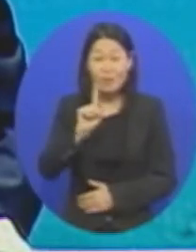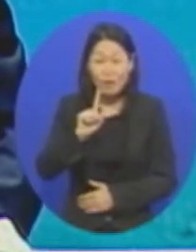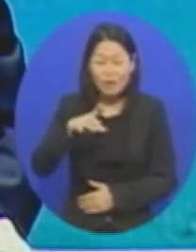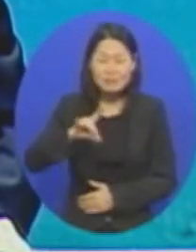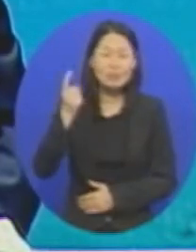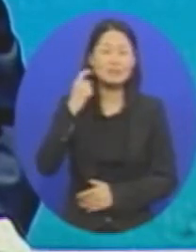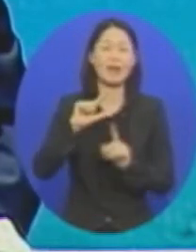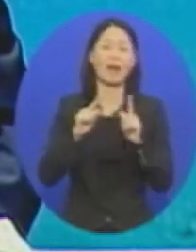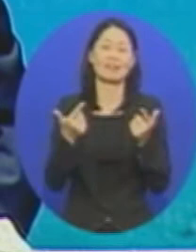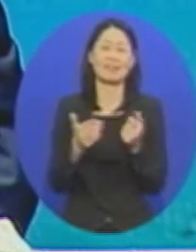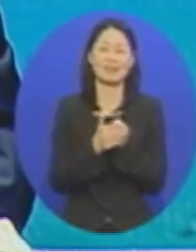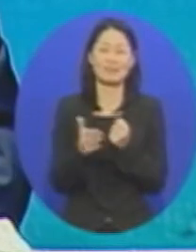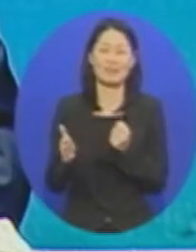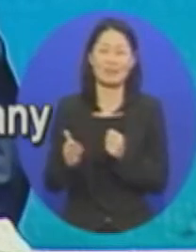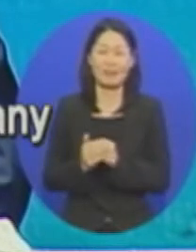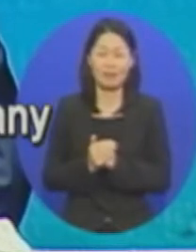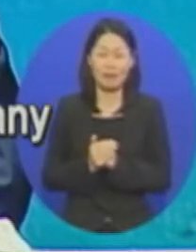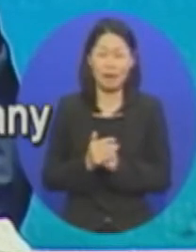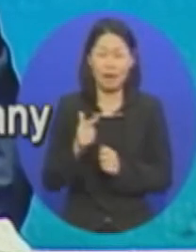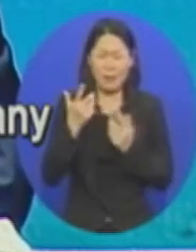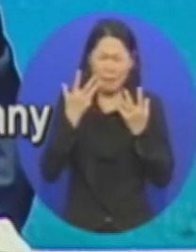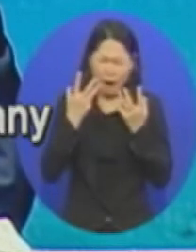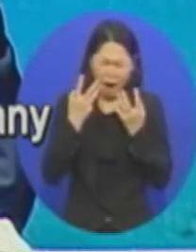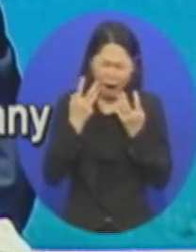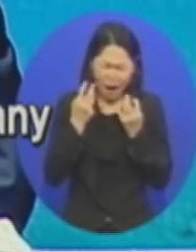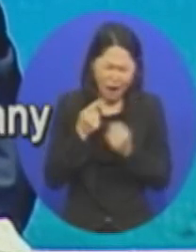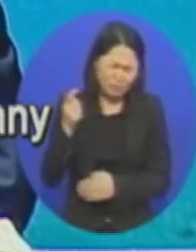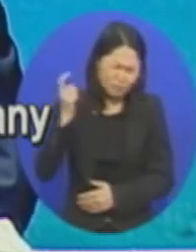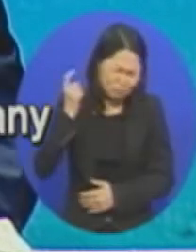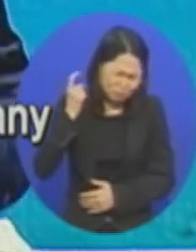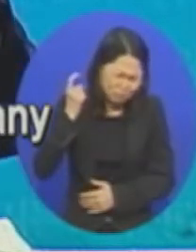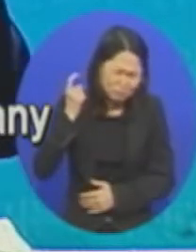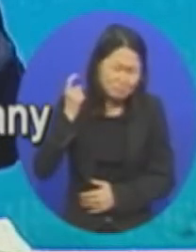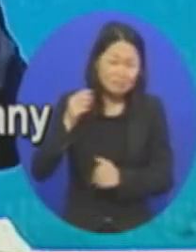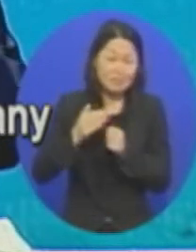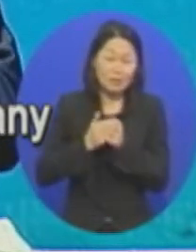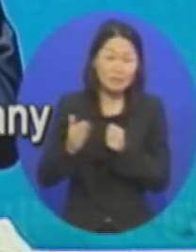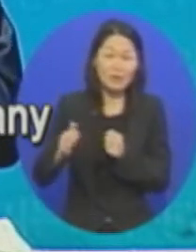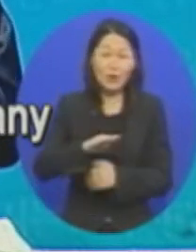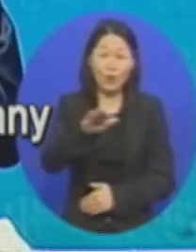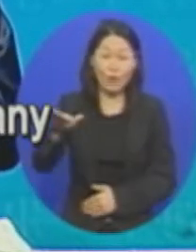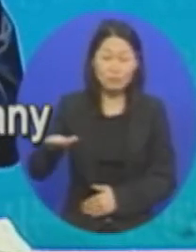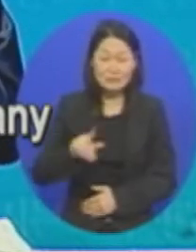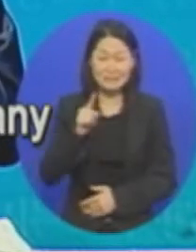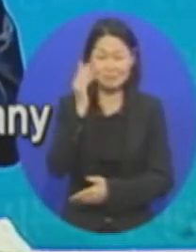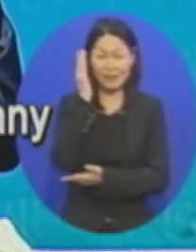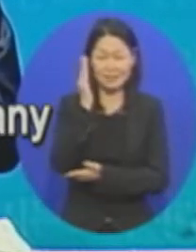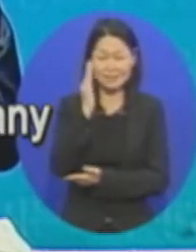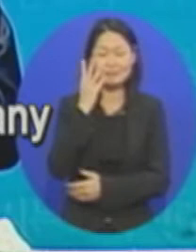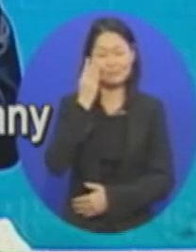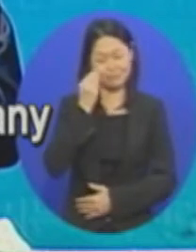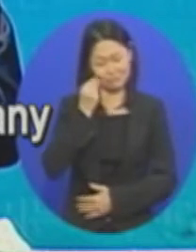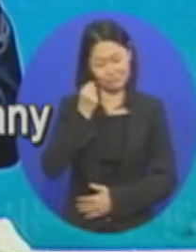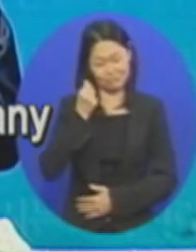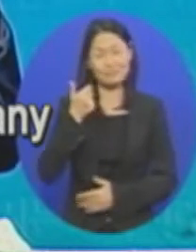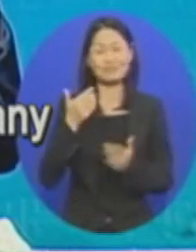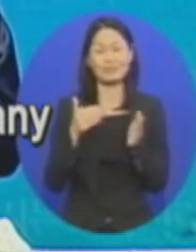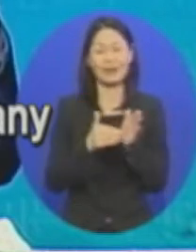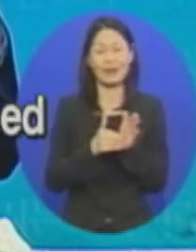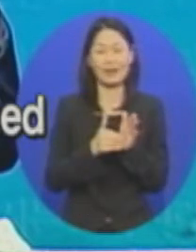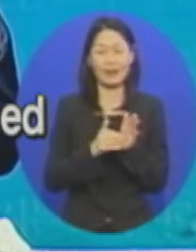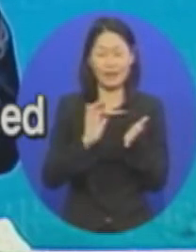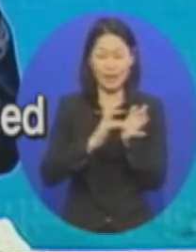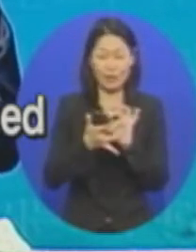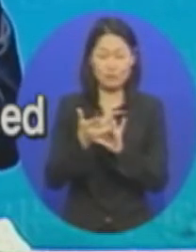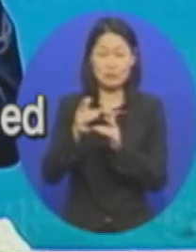아니니까 너무 많이 들었던 내용이라 여러분들에게 는 이 메시지가 익숙해져 써요 예수님을